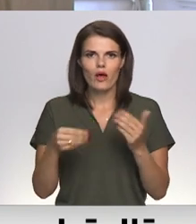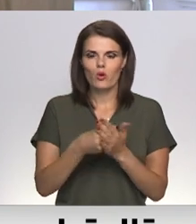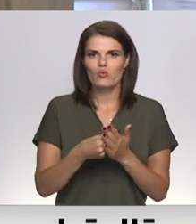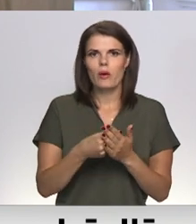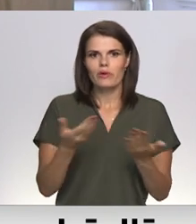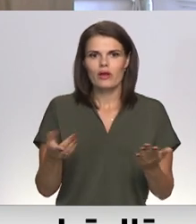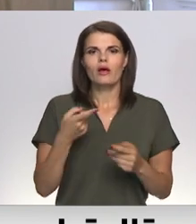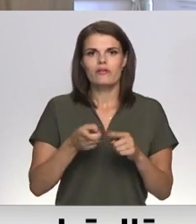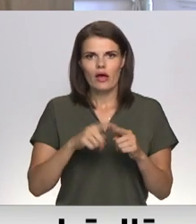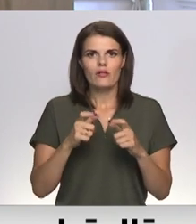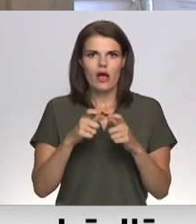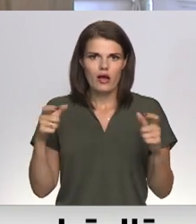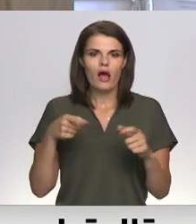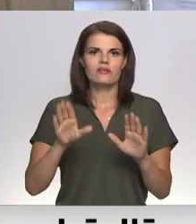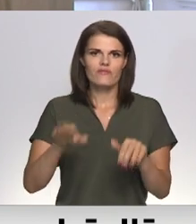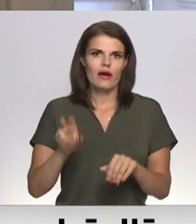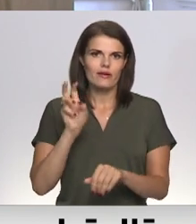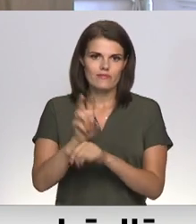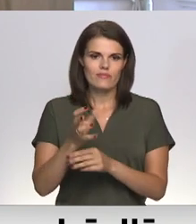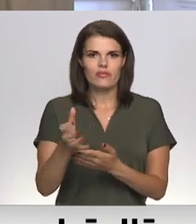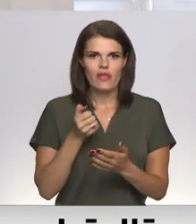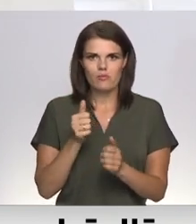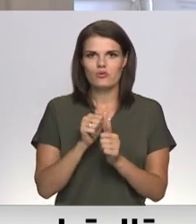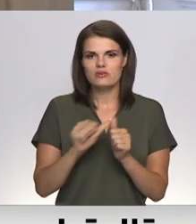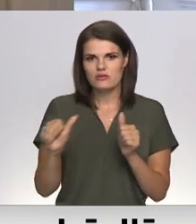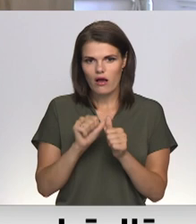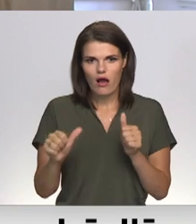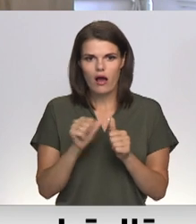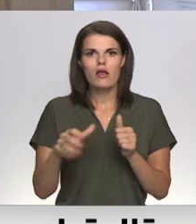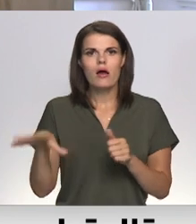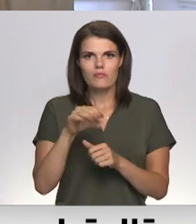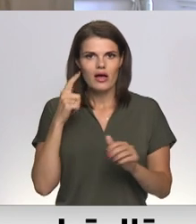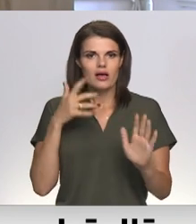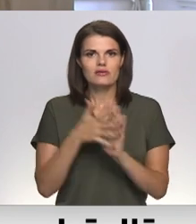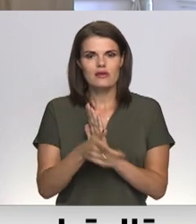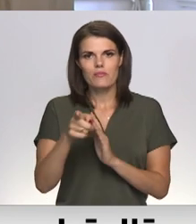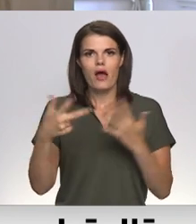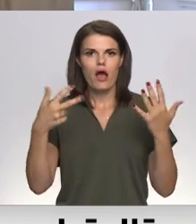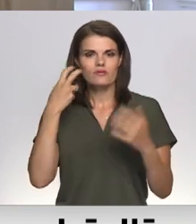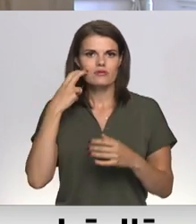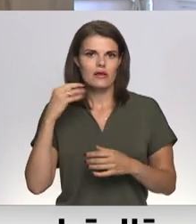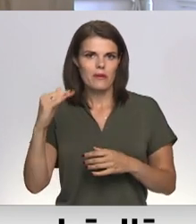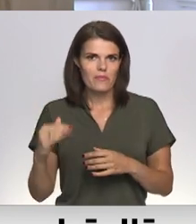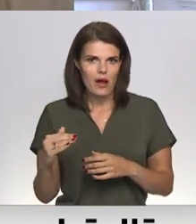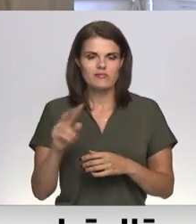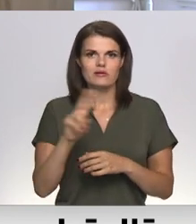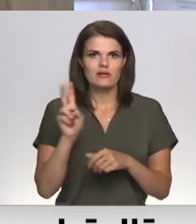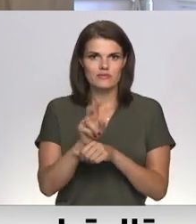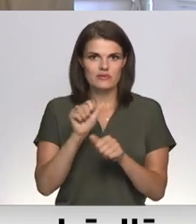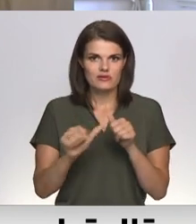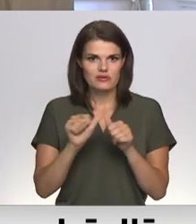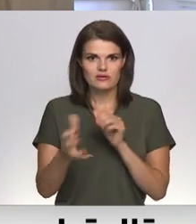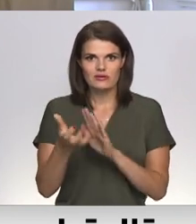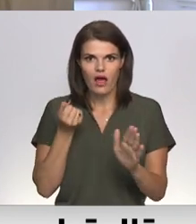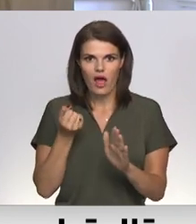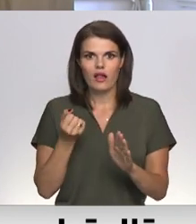zālēm, tad tu ar šo karti it kā varētu iet un dabūt tās zāles. Mēs saprotam, ka tu varbūt 8-gadīgs bērns, kurš iet pakaļ zālēm,